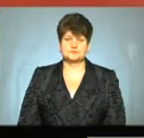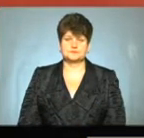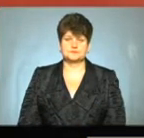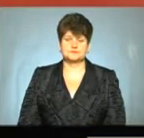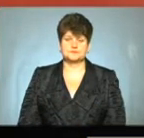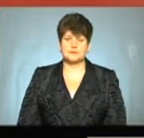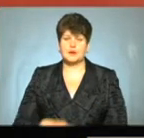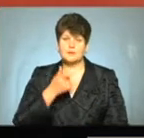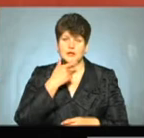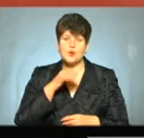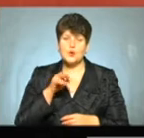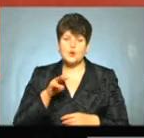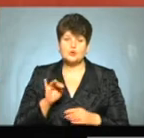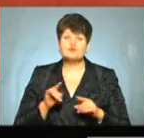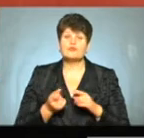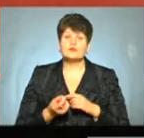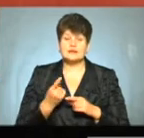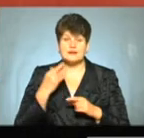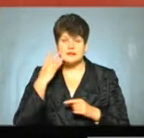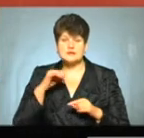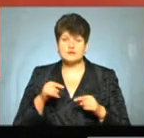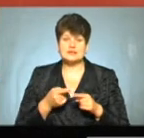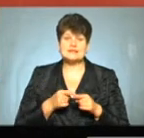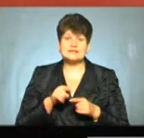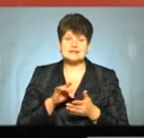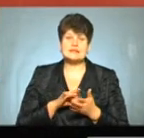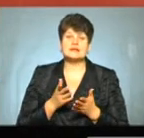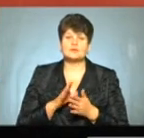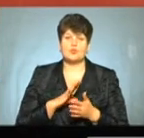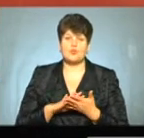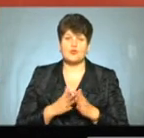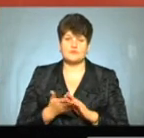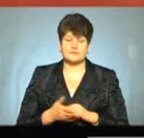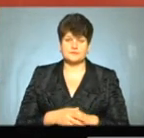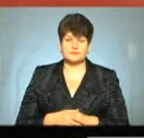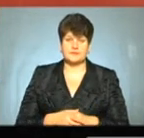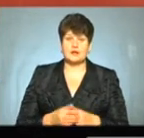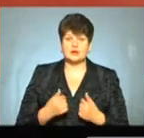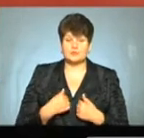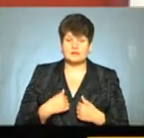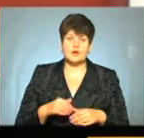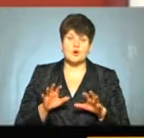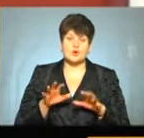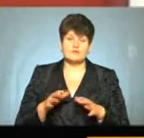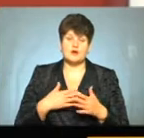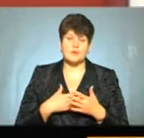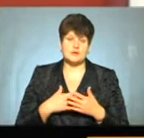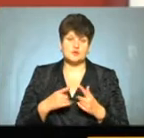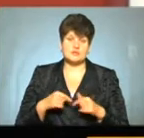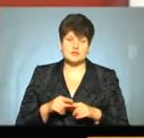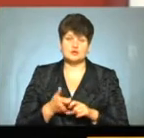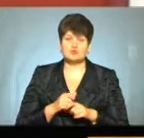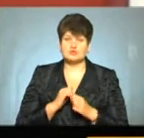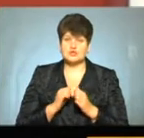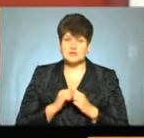Пані Ольго, чому виникла ідея створити цей центр, які були передумови? До мене, як до голови громадської організації, дуже часто жінки